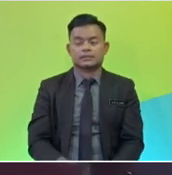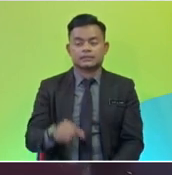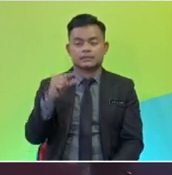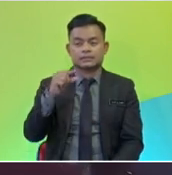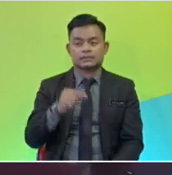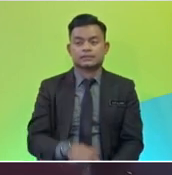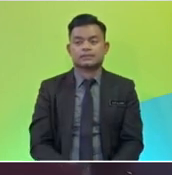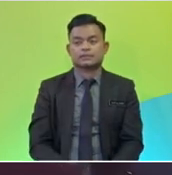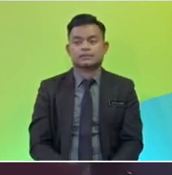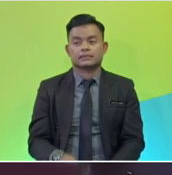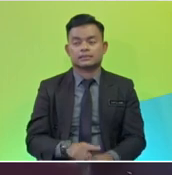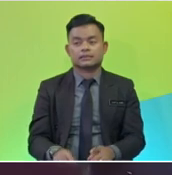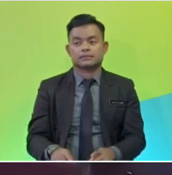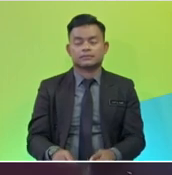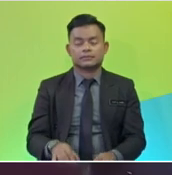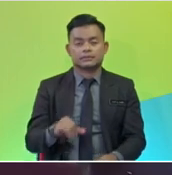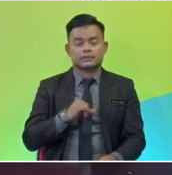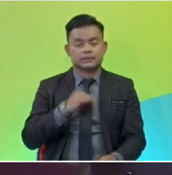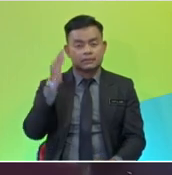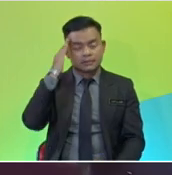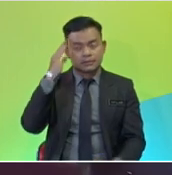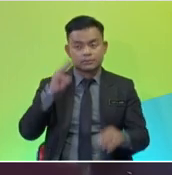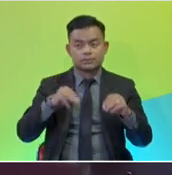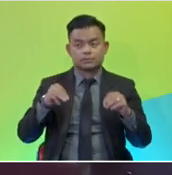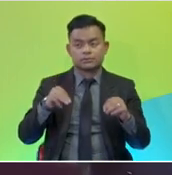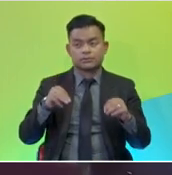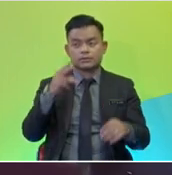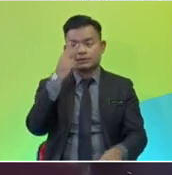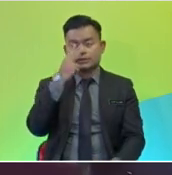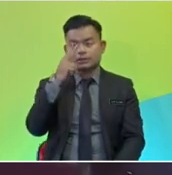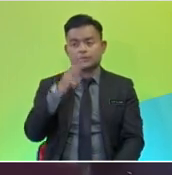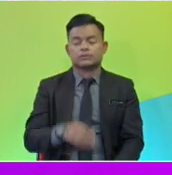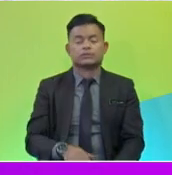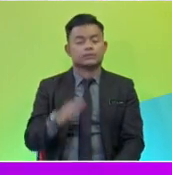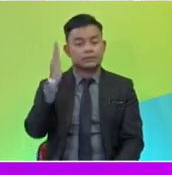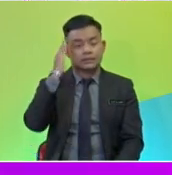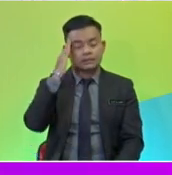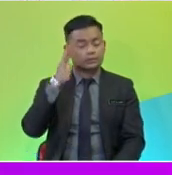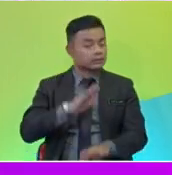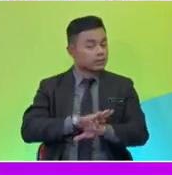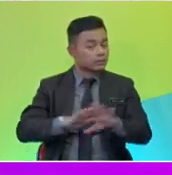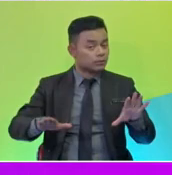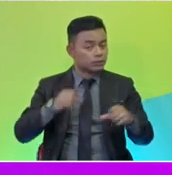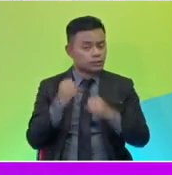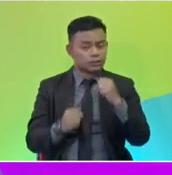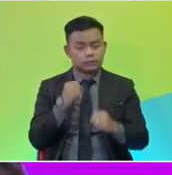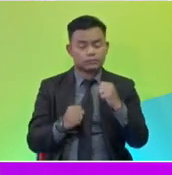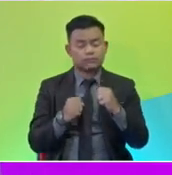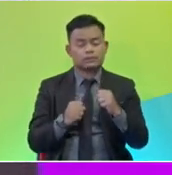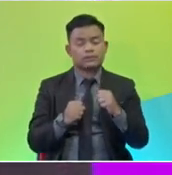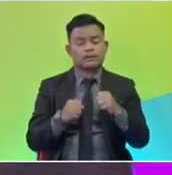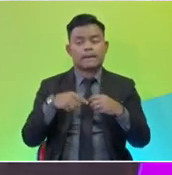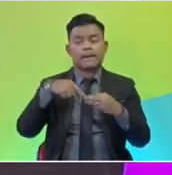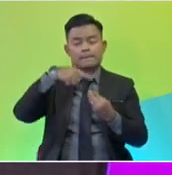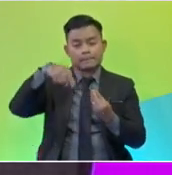saya pasti murid-murid pun dah tahu dah kan dah nampak dah kalau ada PAP tanda macam ni Eh jangan berlari okey jadi apabila saya dah siap saya